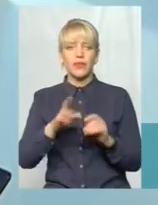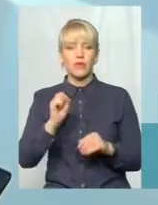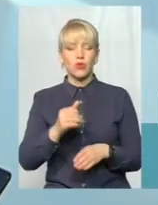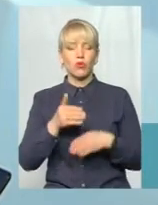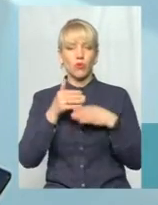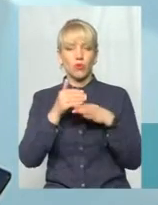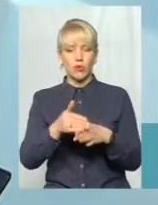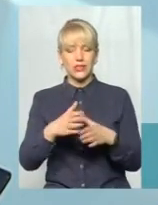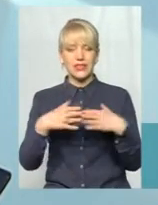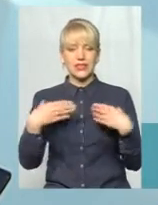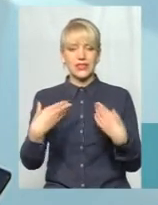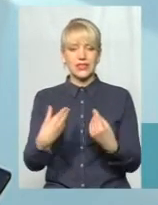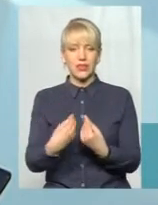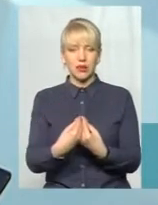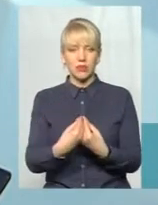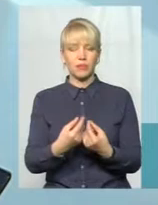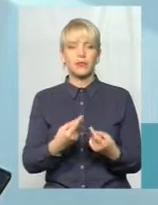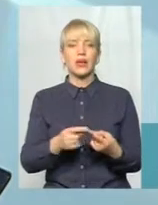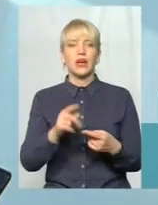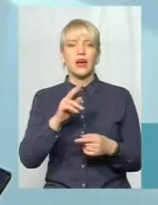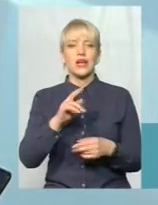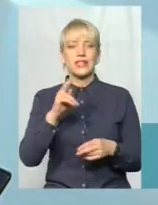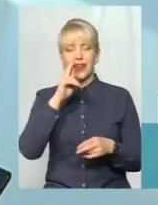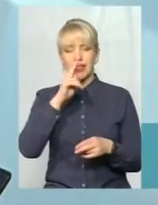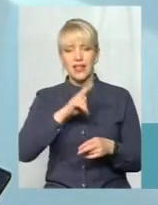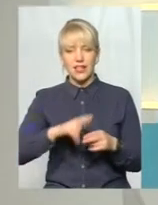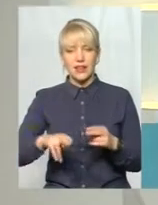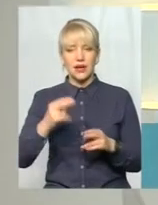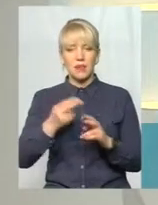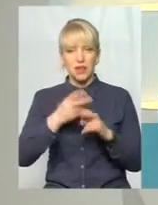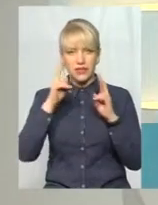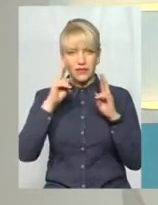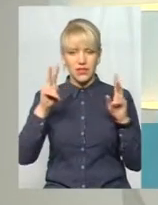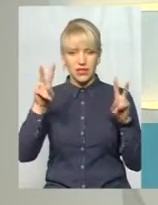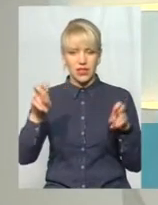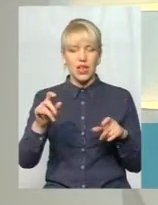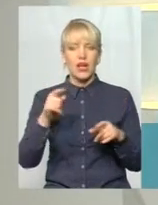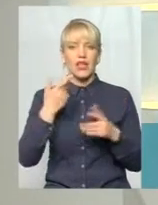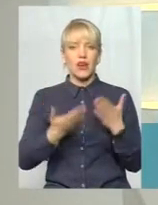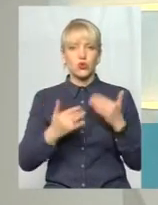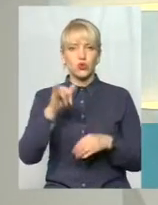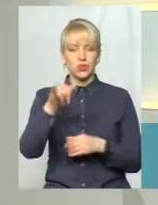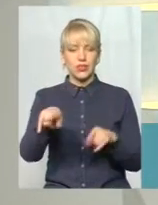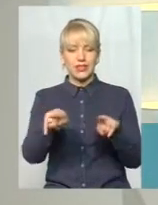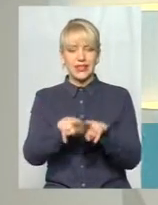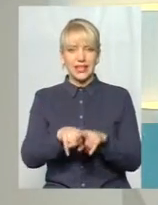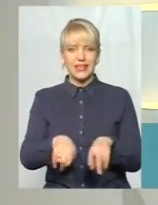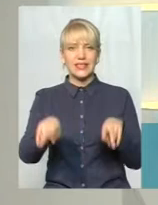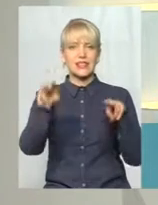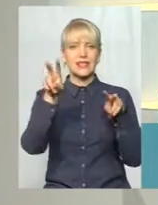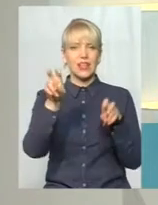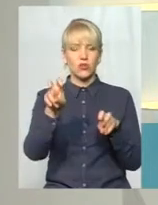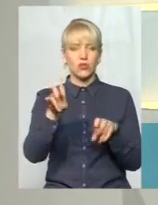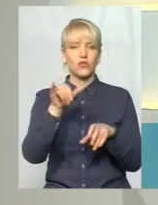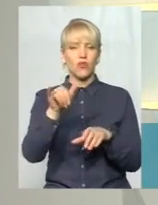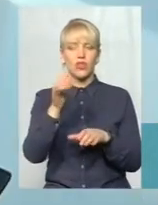на сьогодні, поки вони в такому статусі, в них взагалі немає ні можливості отримувати якісь кошти за